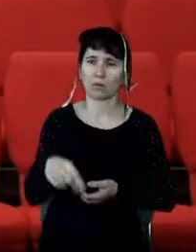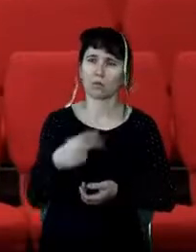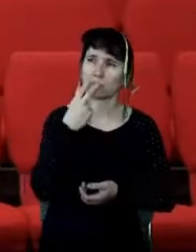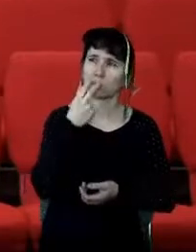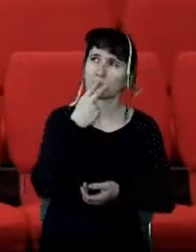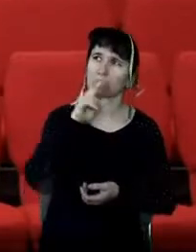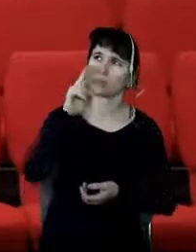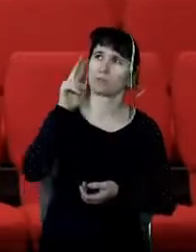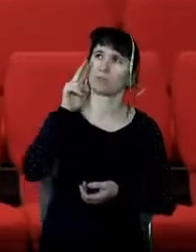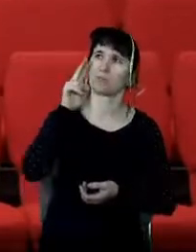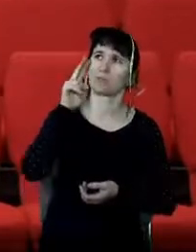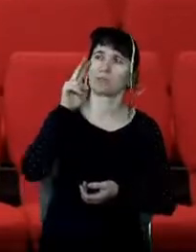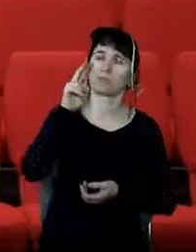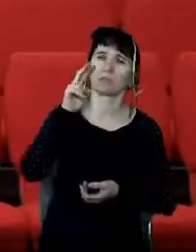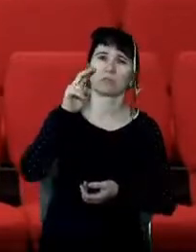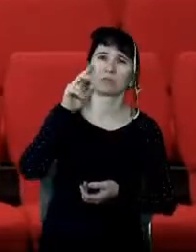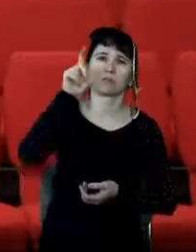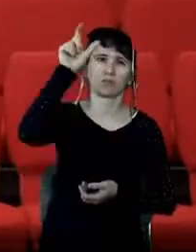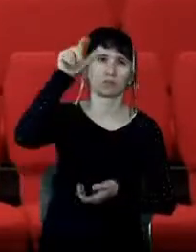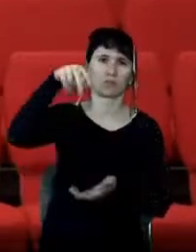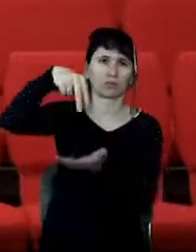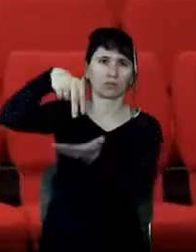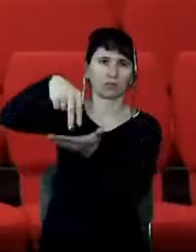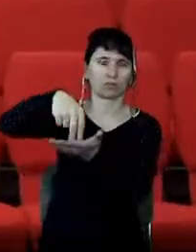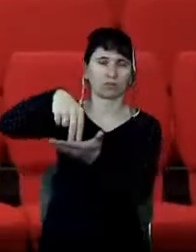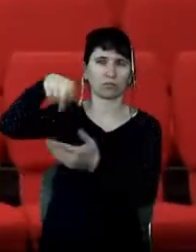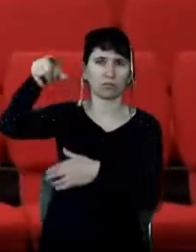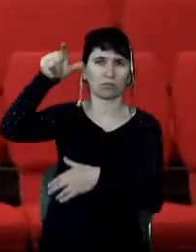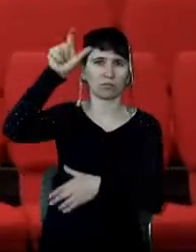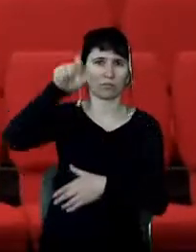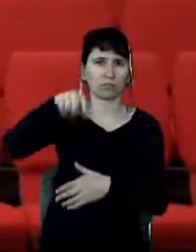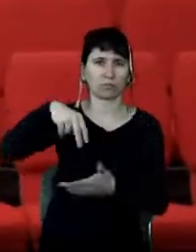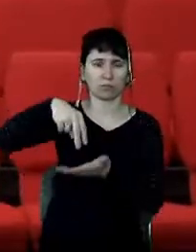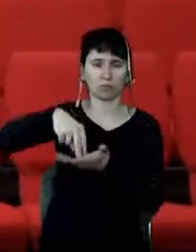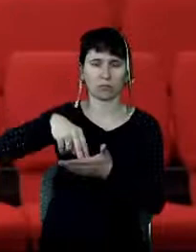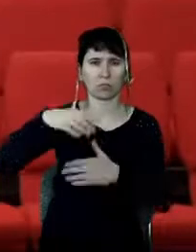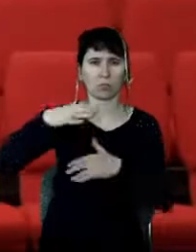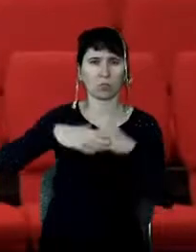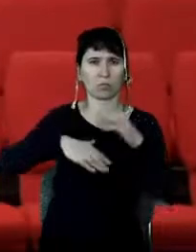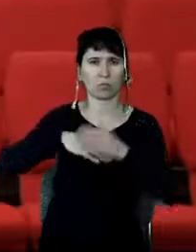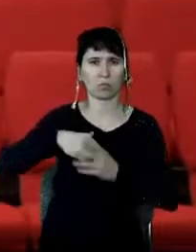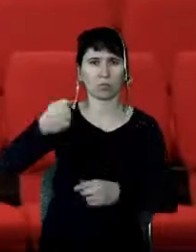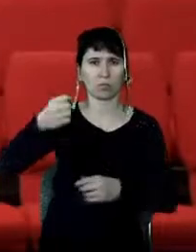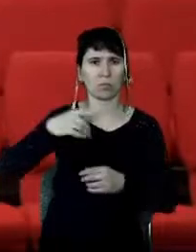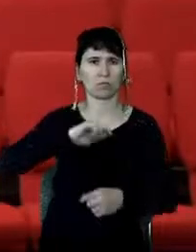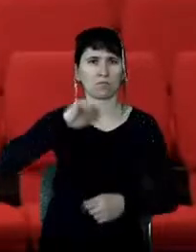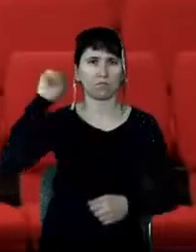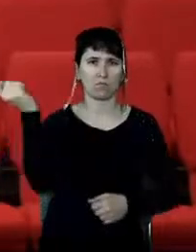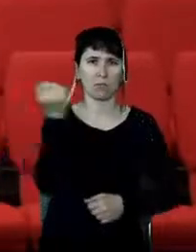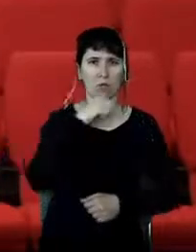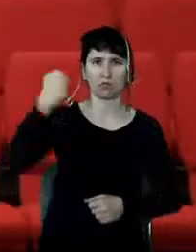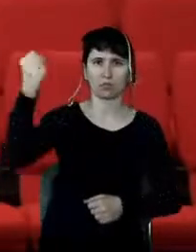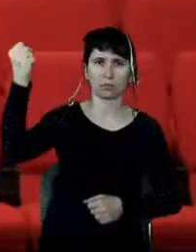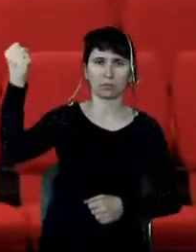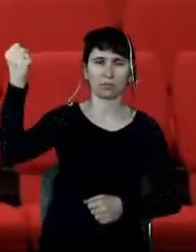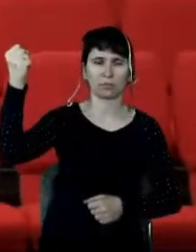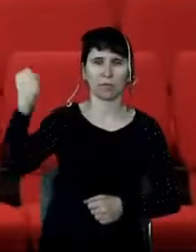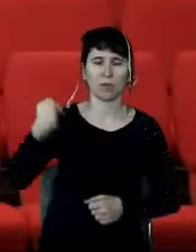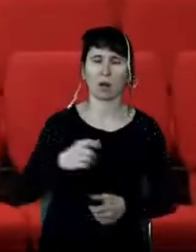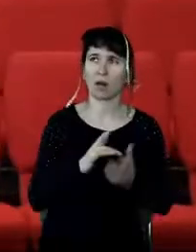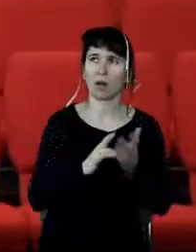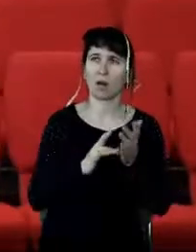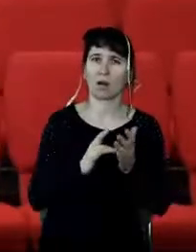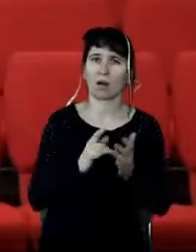побачив чоловіка, який стояв перед ним, а в його руці був оголений меч. Підійшовши, Ісус запитав його,